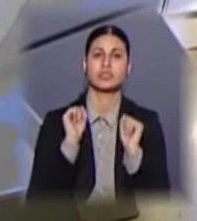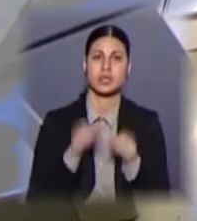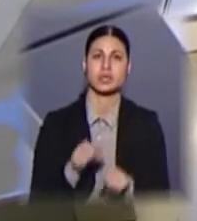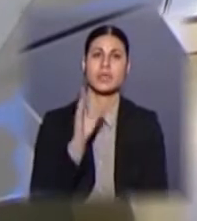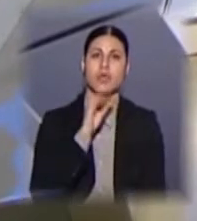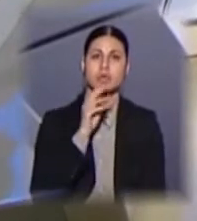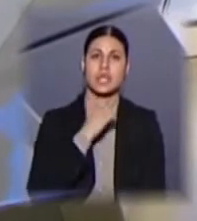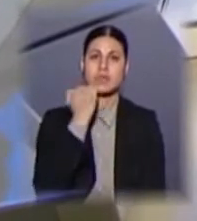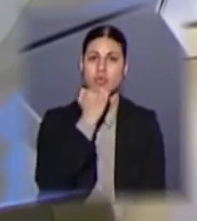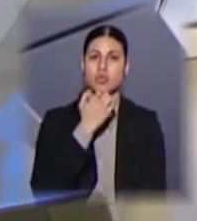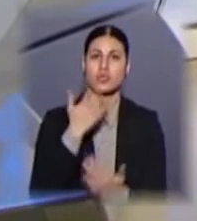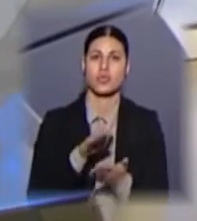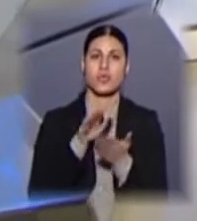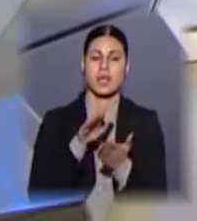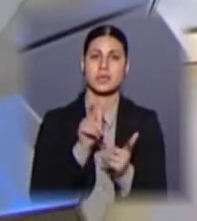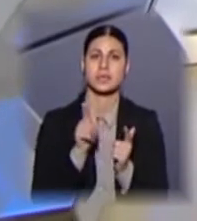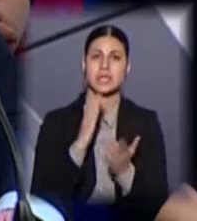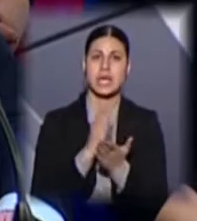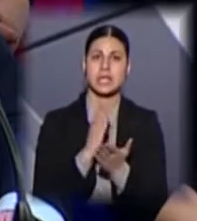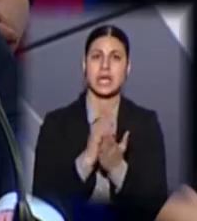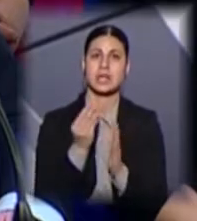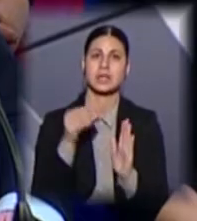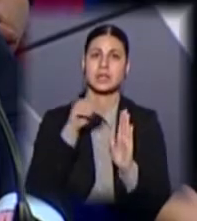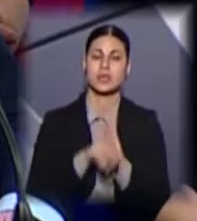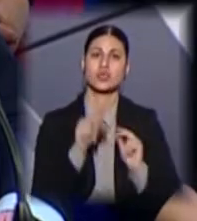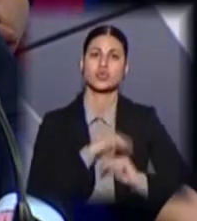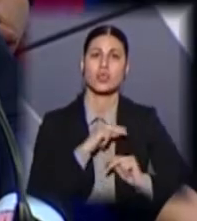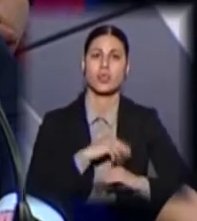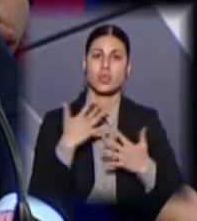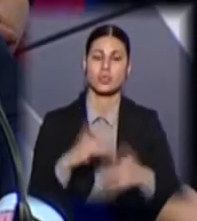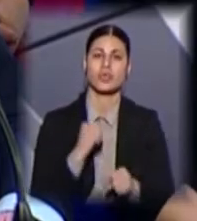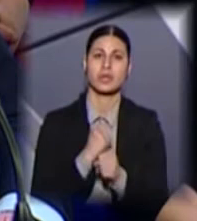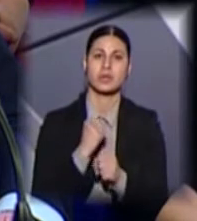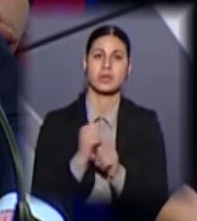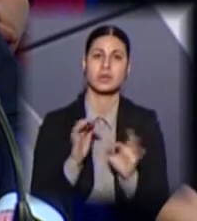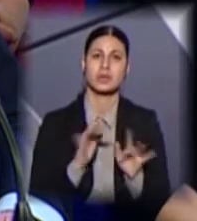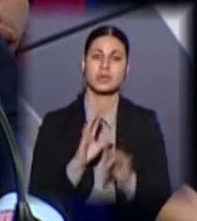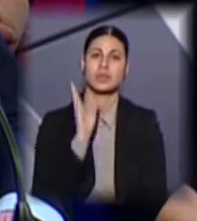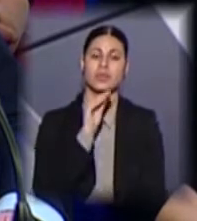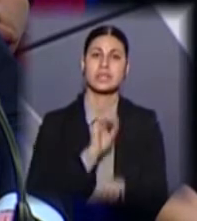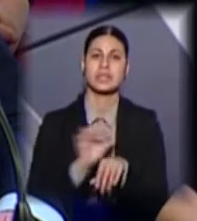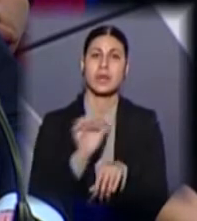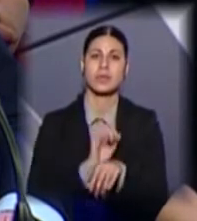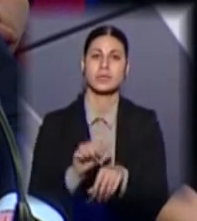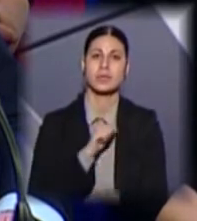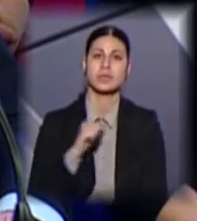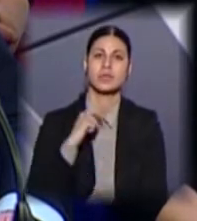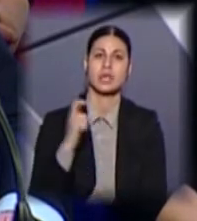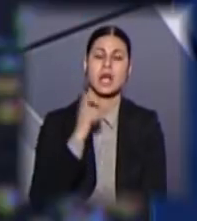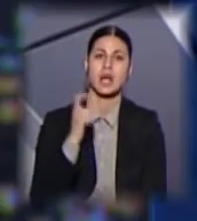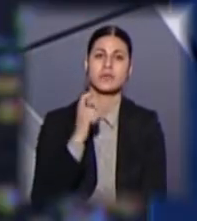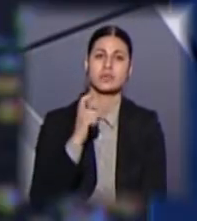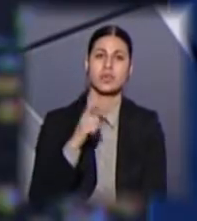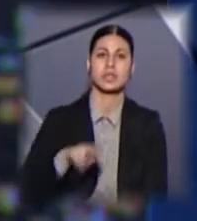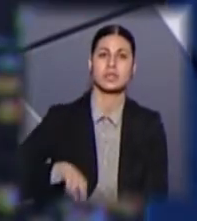როდესაც პროდუქტი უკვე დევს, მასში ჩადებული შრომა უკვე გაწეულია, როდესაც გამომცემელი, ავტორი, რედაქტორი და ასე შემდეგ